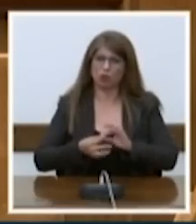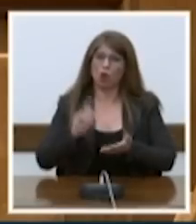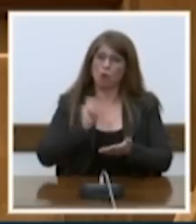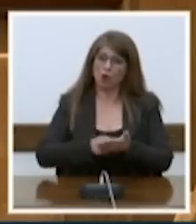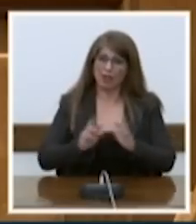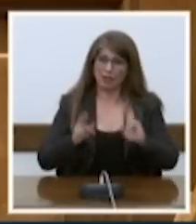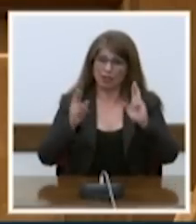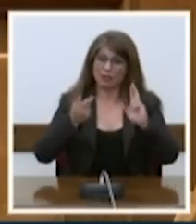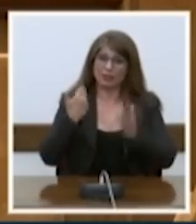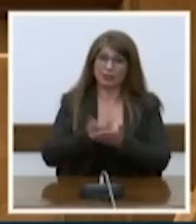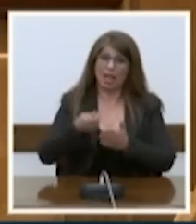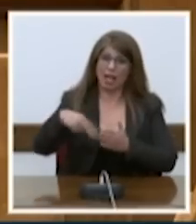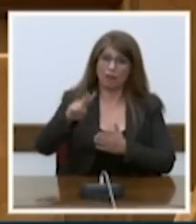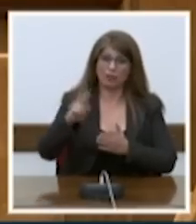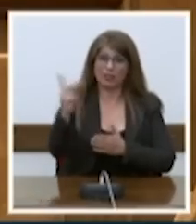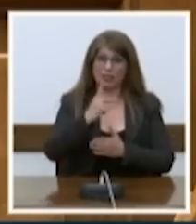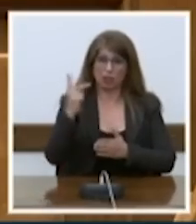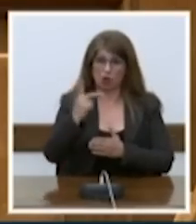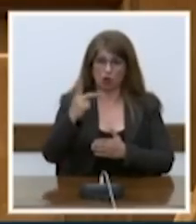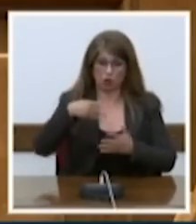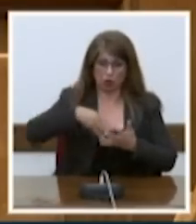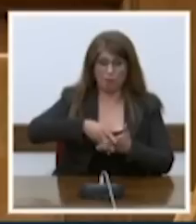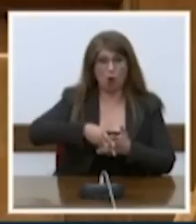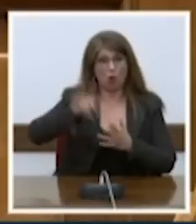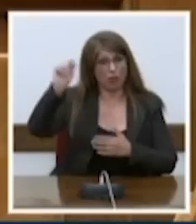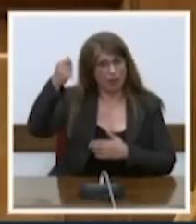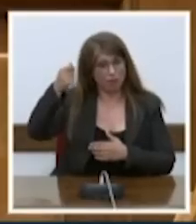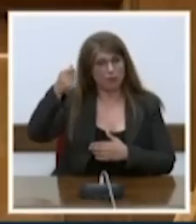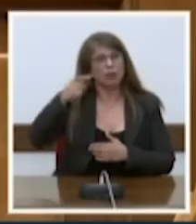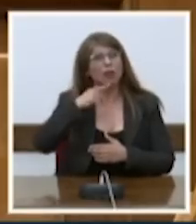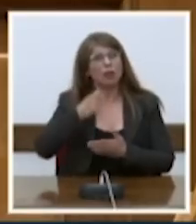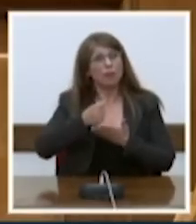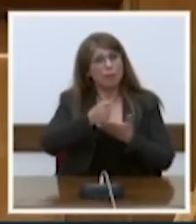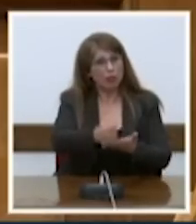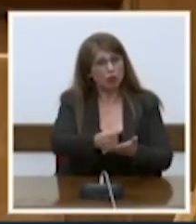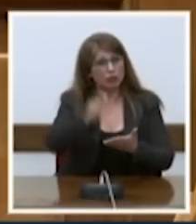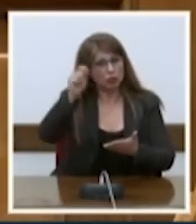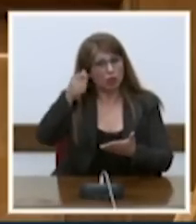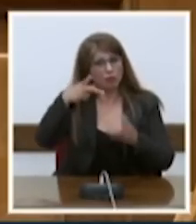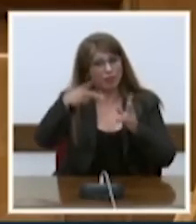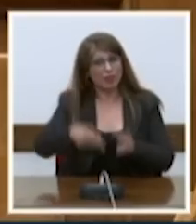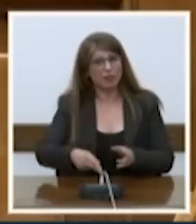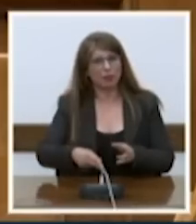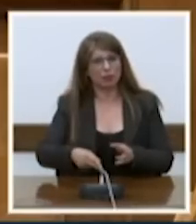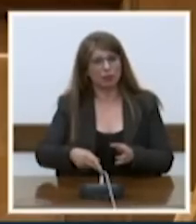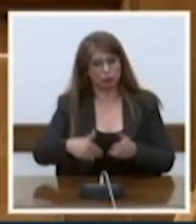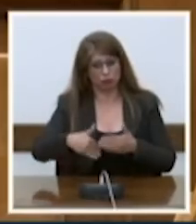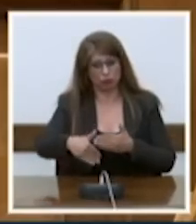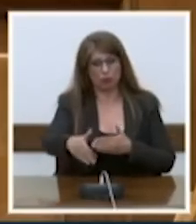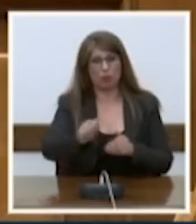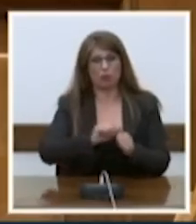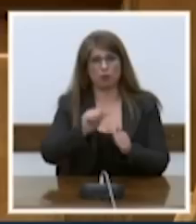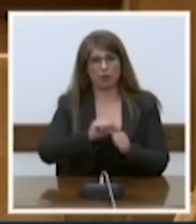κοινωνικό τιμολόγιο του ρεύματος, ενώ οι σχετικές επιδοτήσεις θα σταματήσουν τους επόμενους